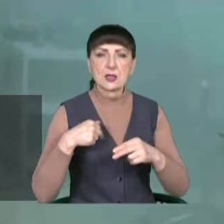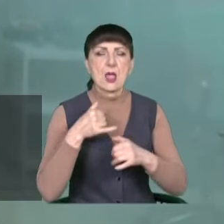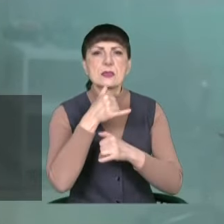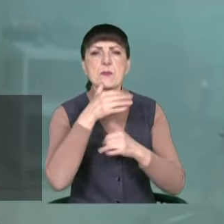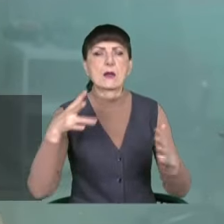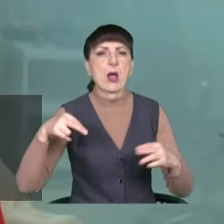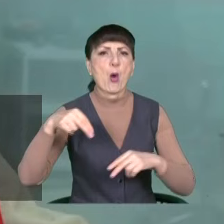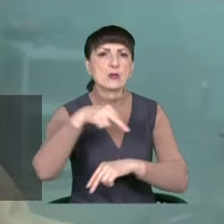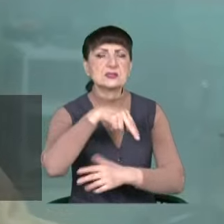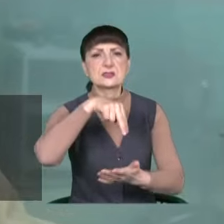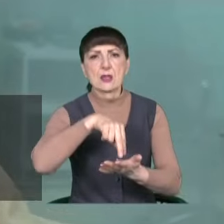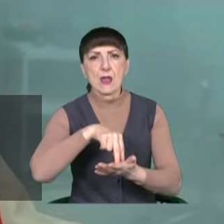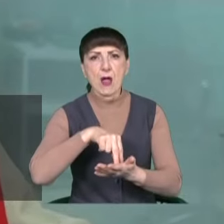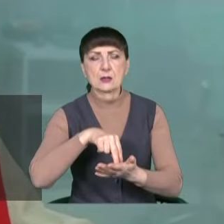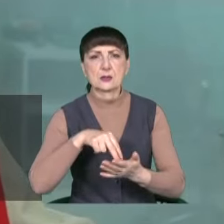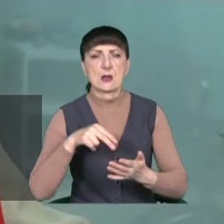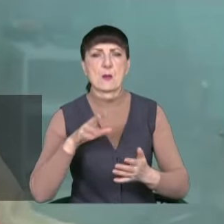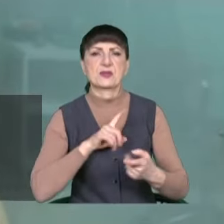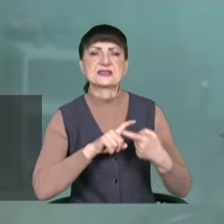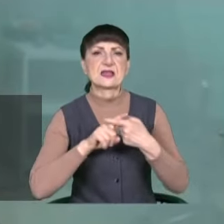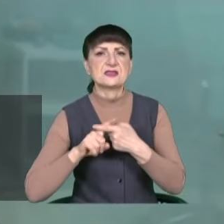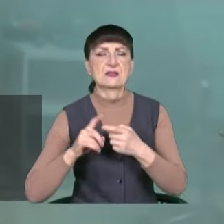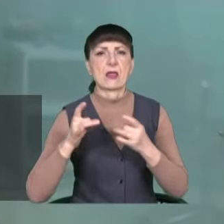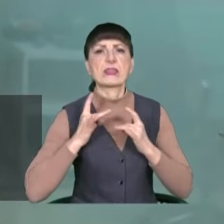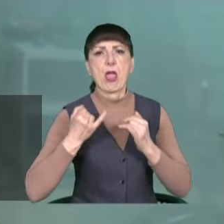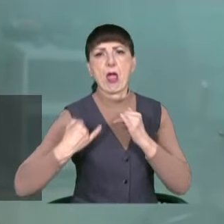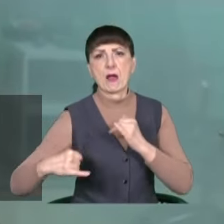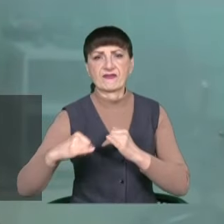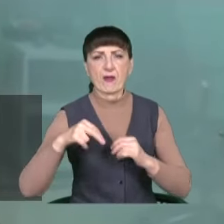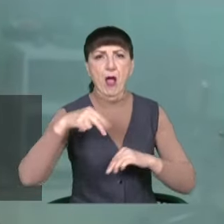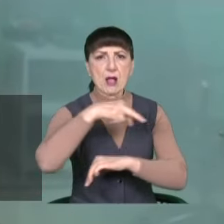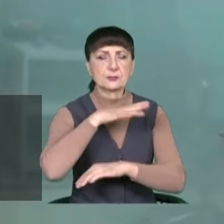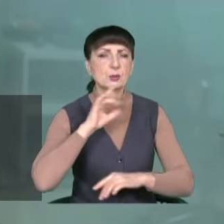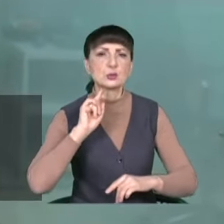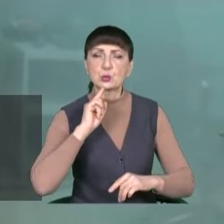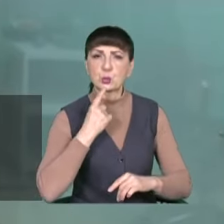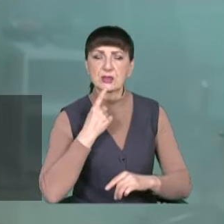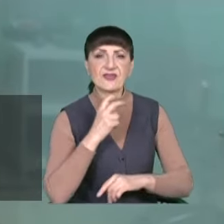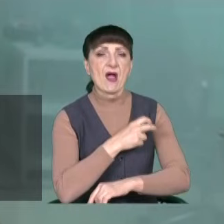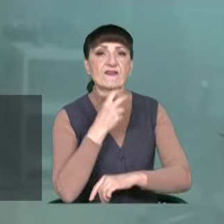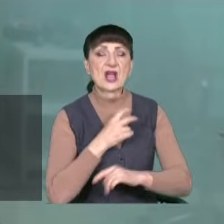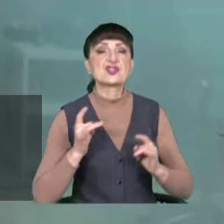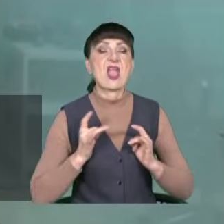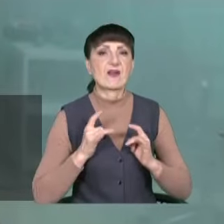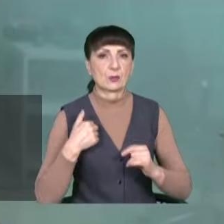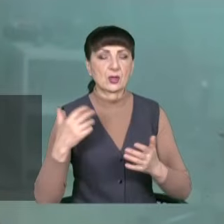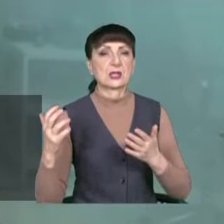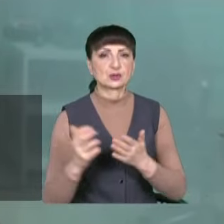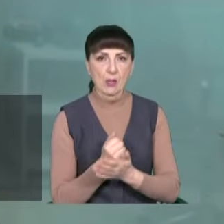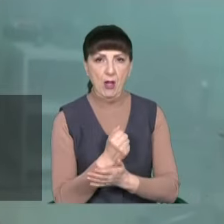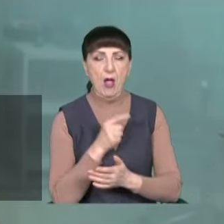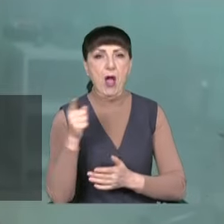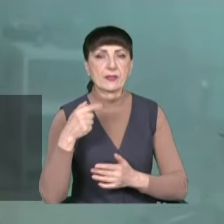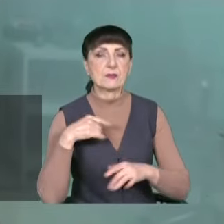после этого ходить, стоять. Мне седалищный нерв был задет с правой стороны. То есть врач-невропатолог я нашла, то есть она